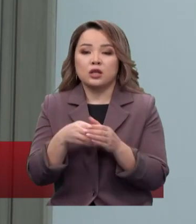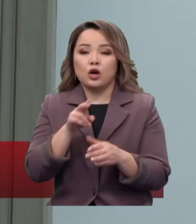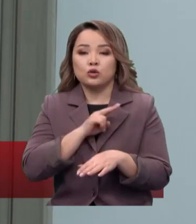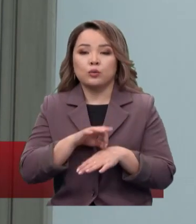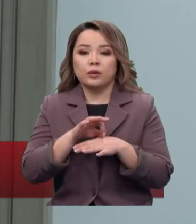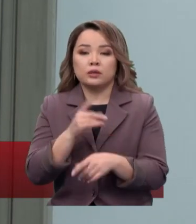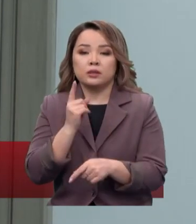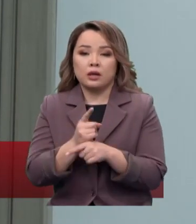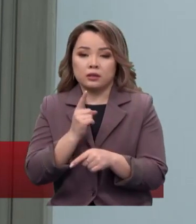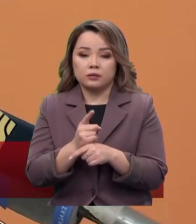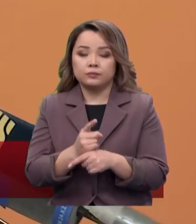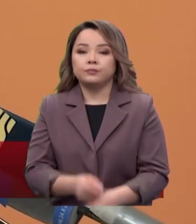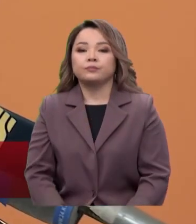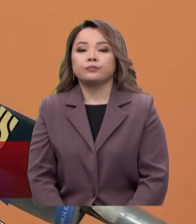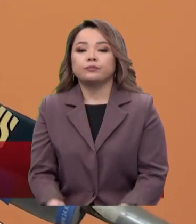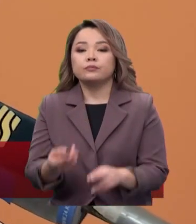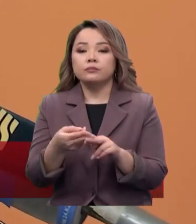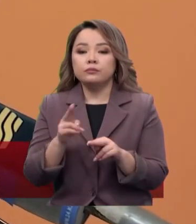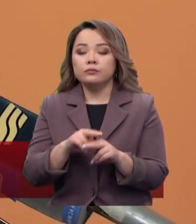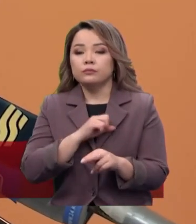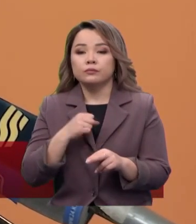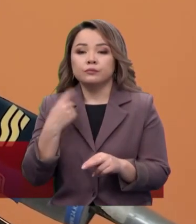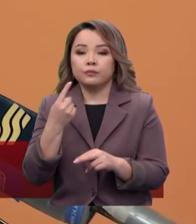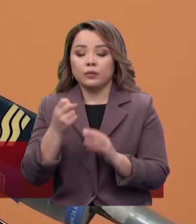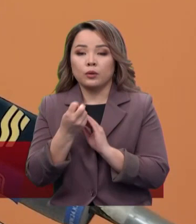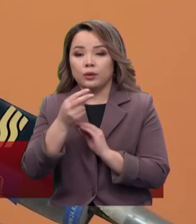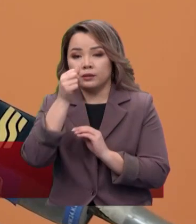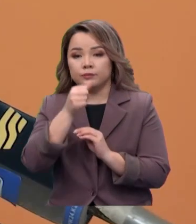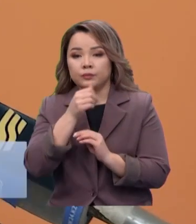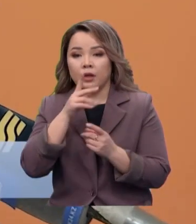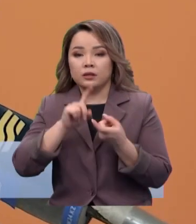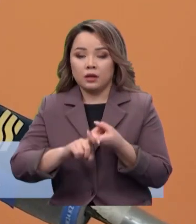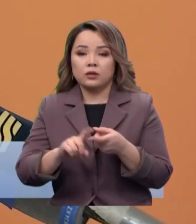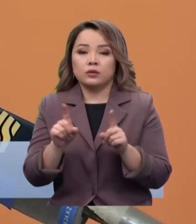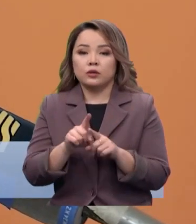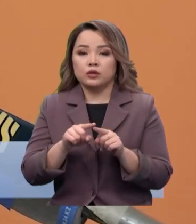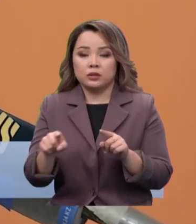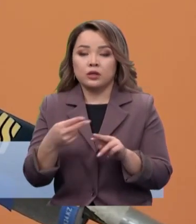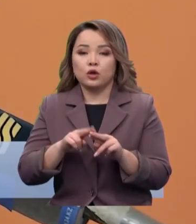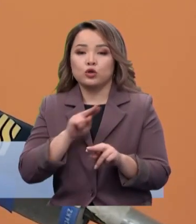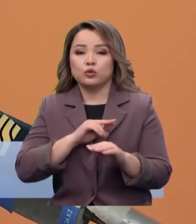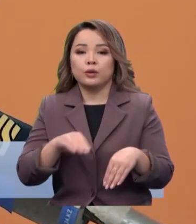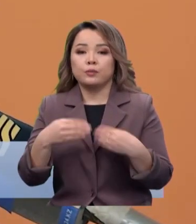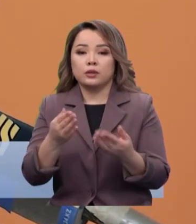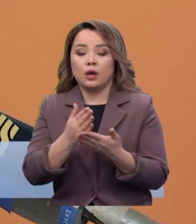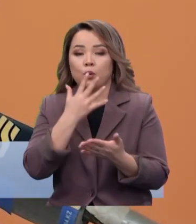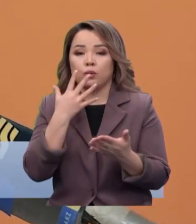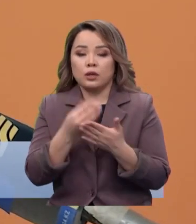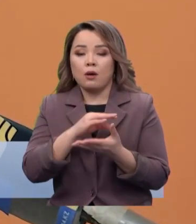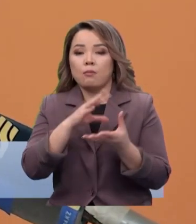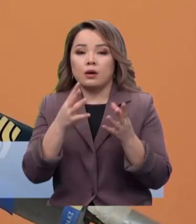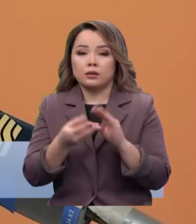да тыйым салынған. Осы ең бірінші 12 ай мерзімде, субсидияланатын мерзімнің ішінде жұмыс берушілер өздеріндегі